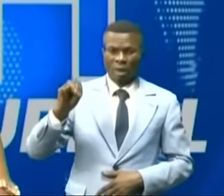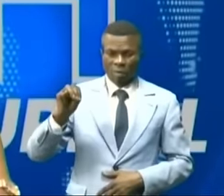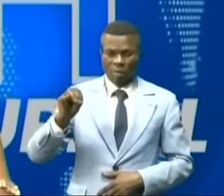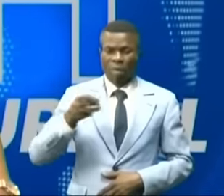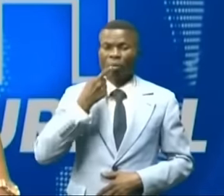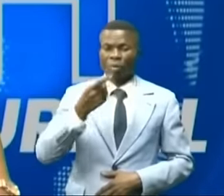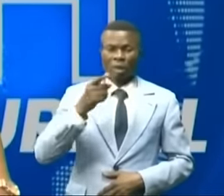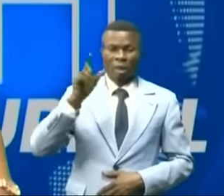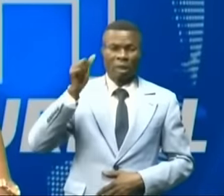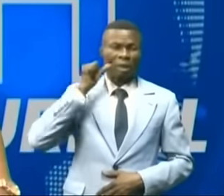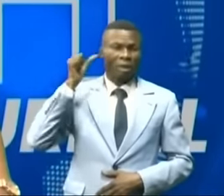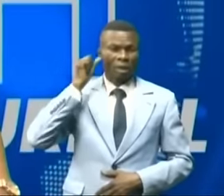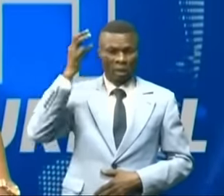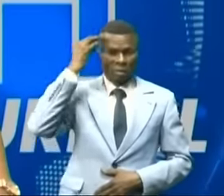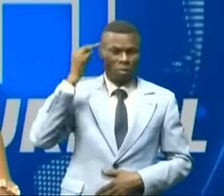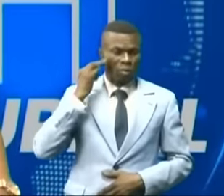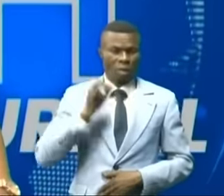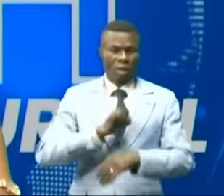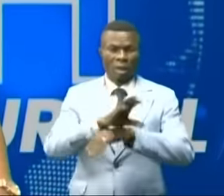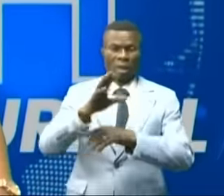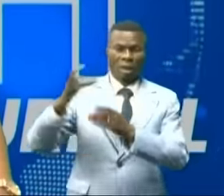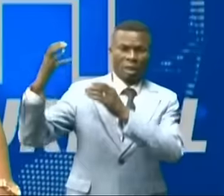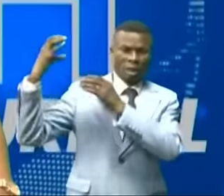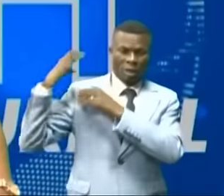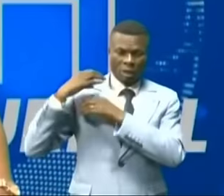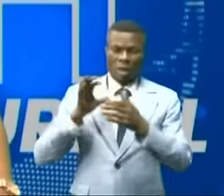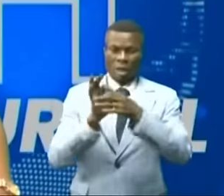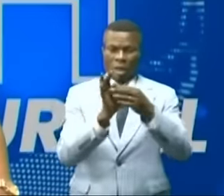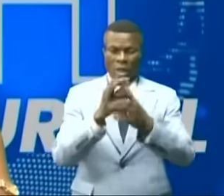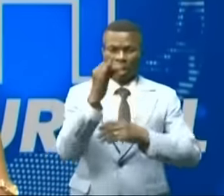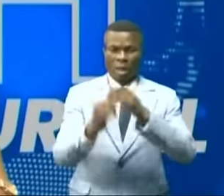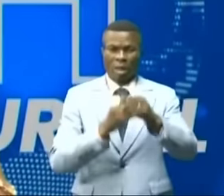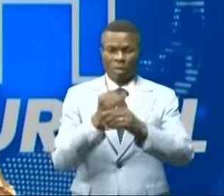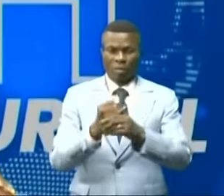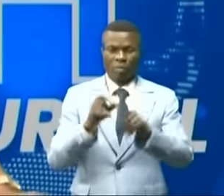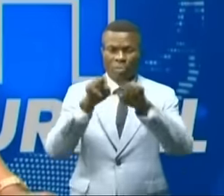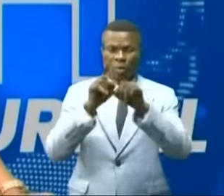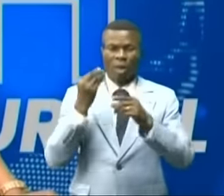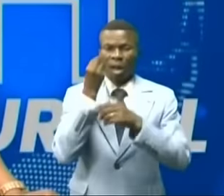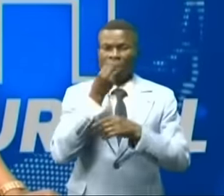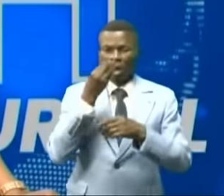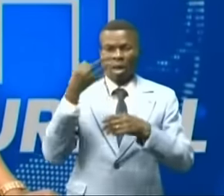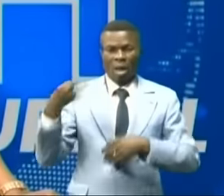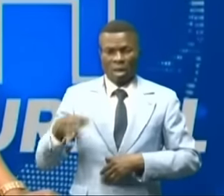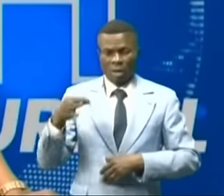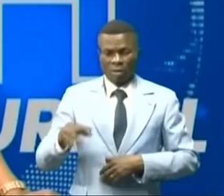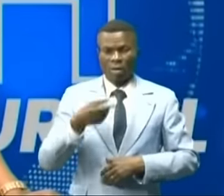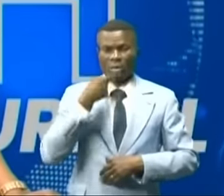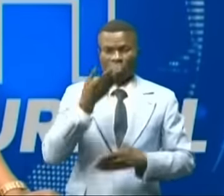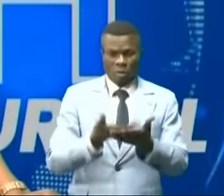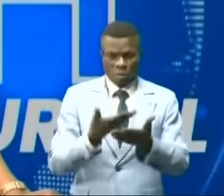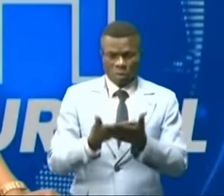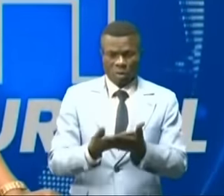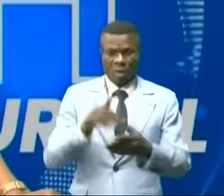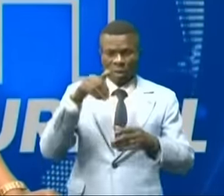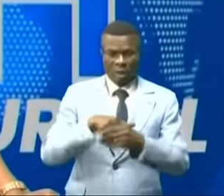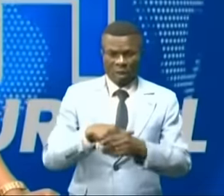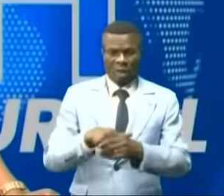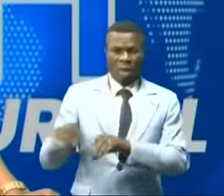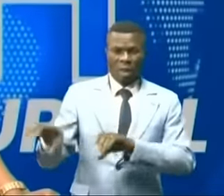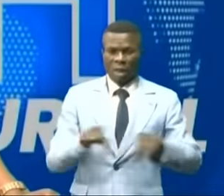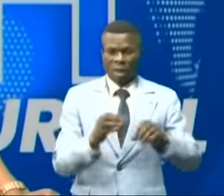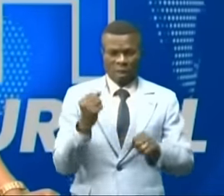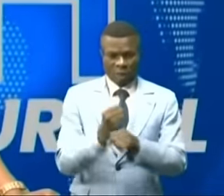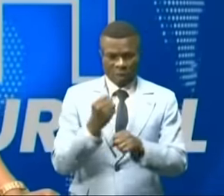à la ministre déléguée en charge de la coopération internationale et de la francophonie, Bestine Kazadi. C'était au cours d'une séance